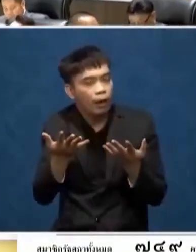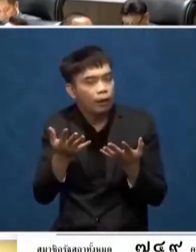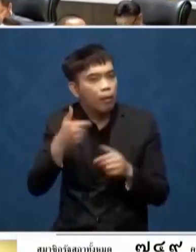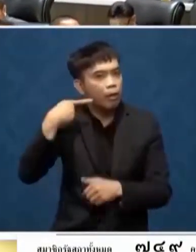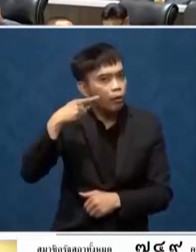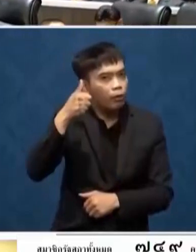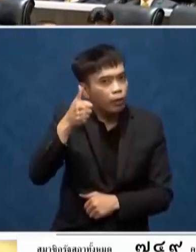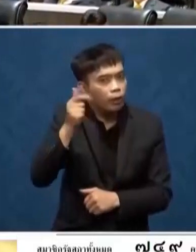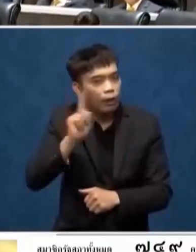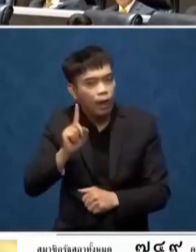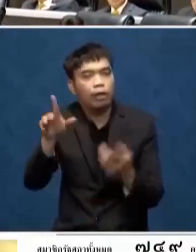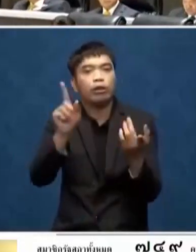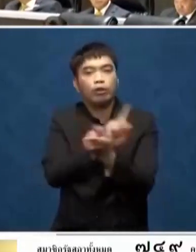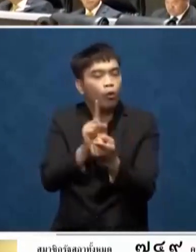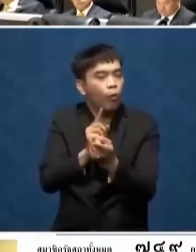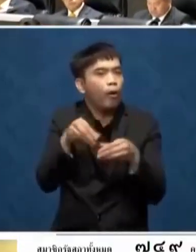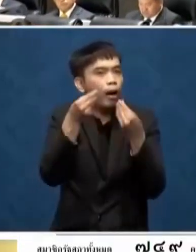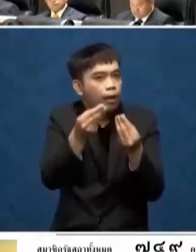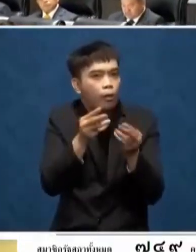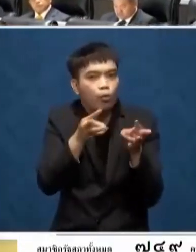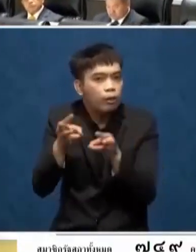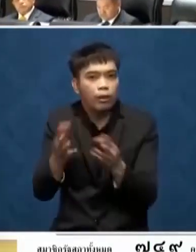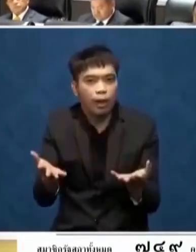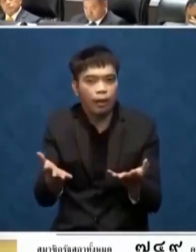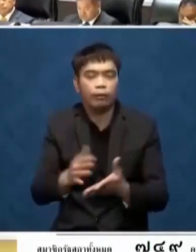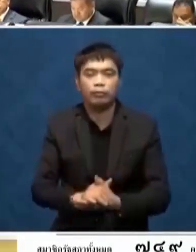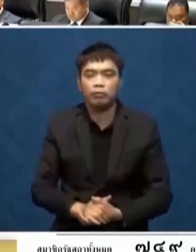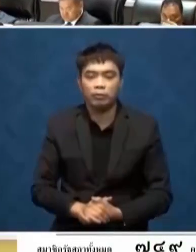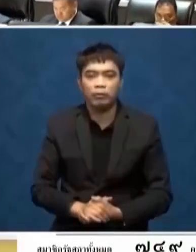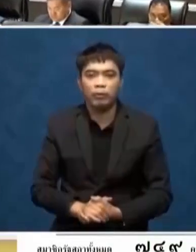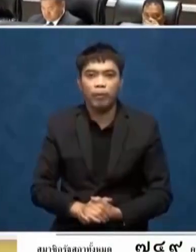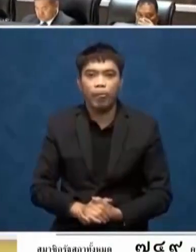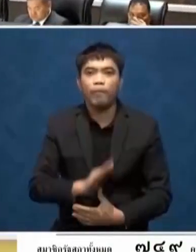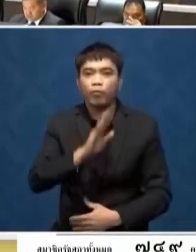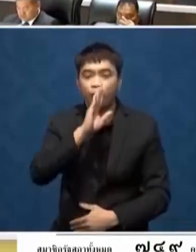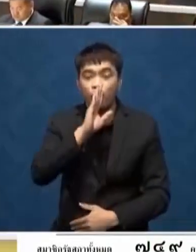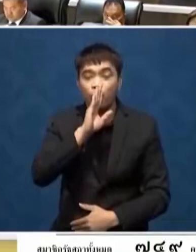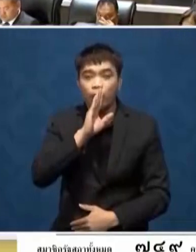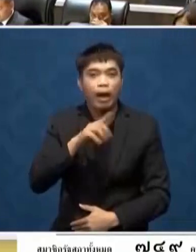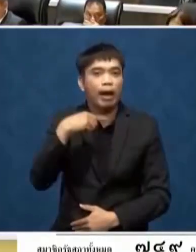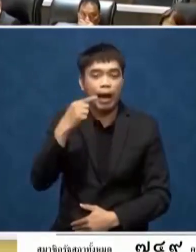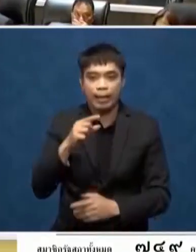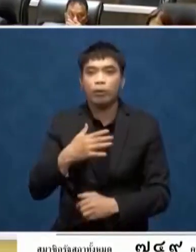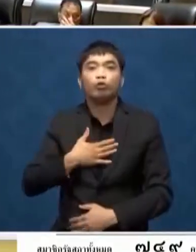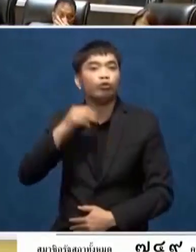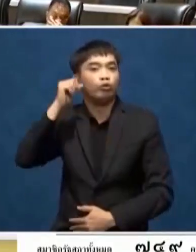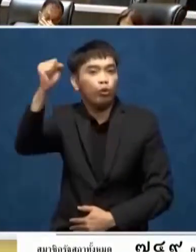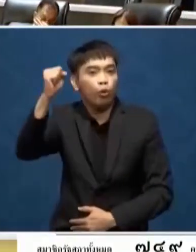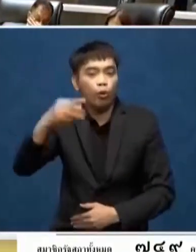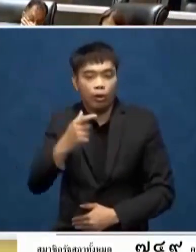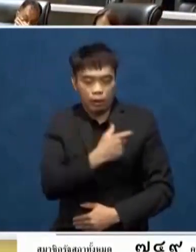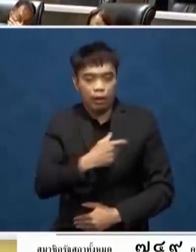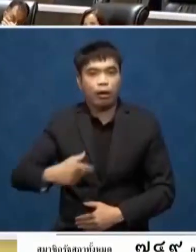สังคมท่านประธานครับผมเชื่อว่าถ้าไม่มีใครชูคำขวัญเราจะสู้เพื่อในหลวง